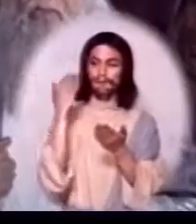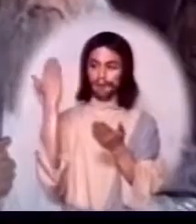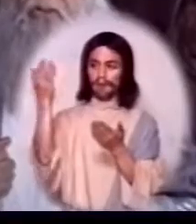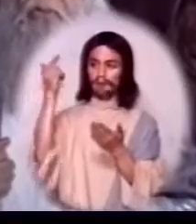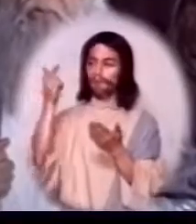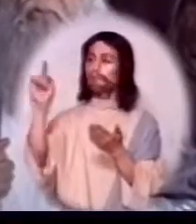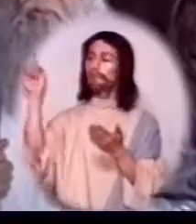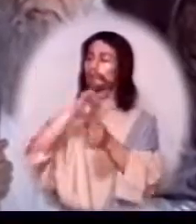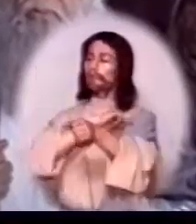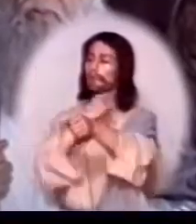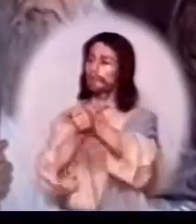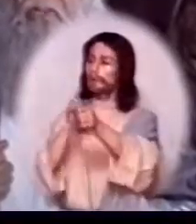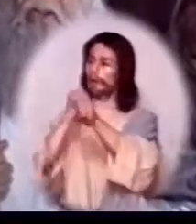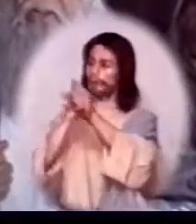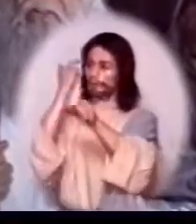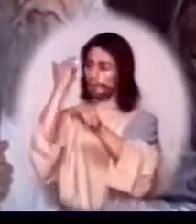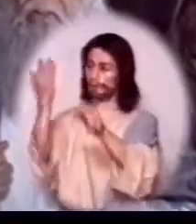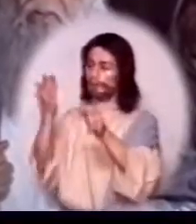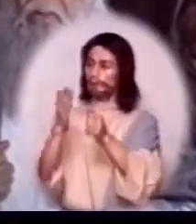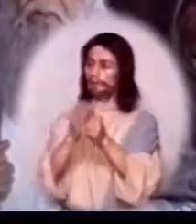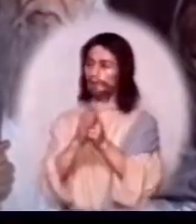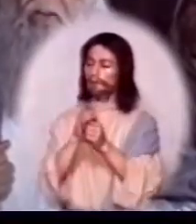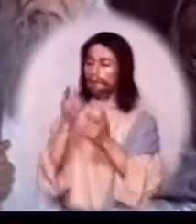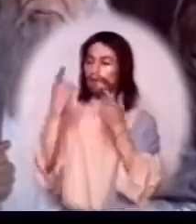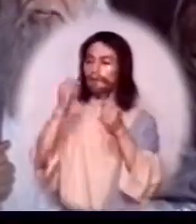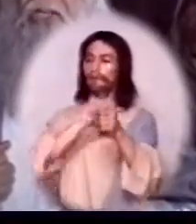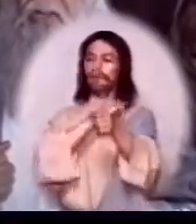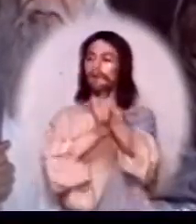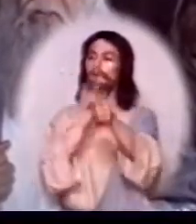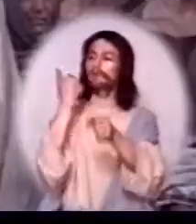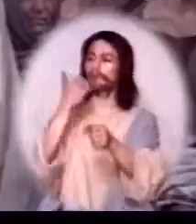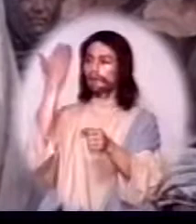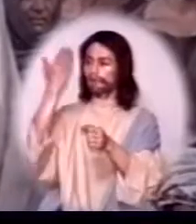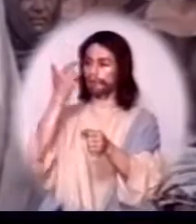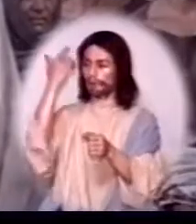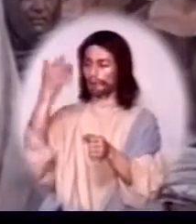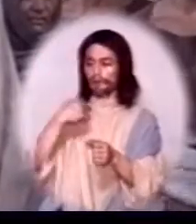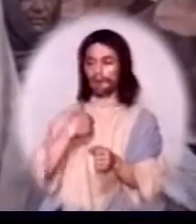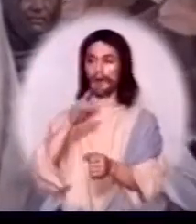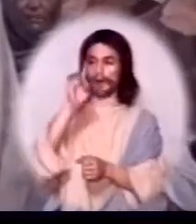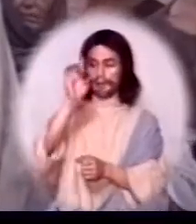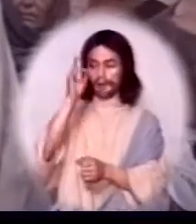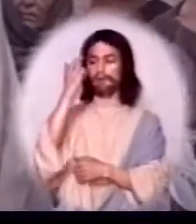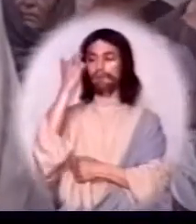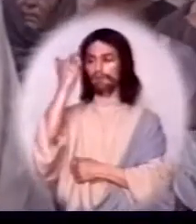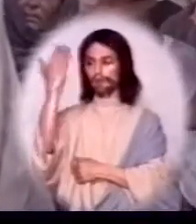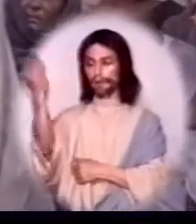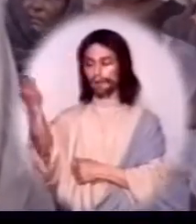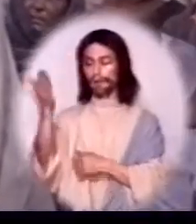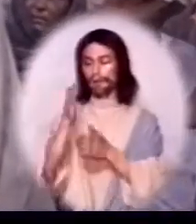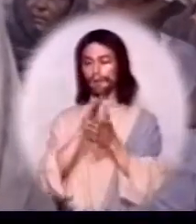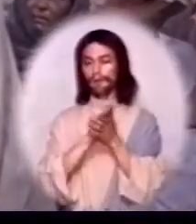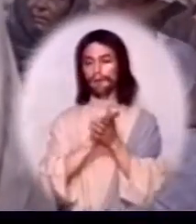당신이 무슨 권세로 이런 일을 합니까? 이런 권세를 누가 주었습니까? 그럼 나도 한 가지